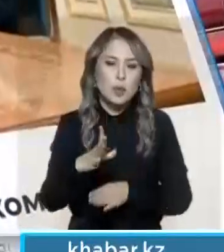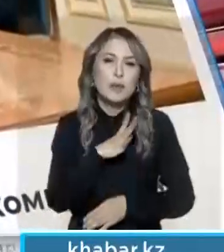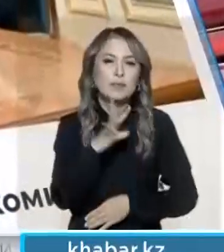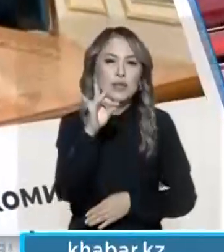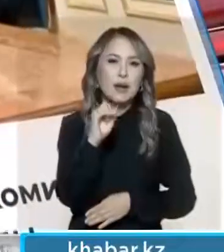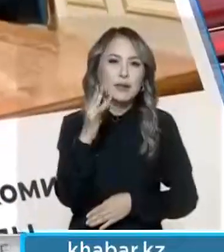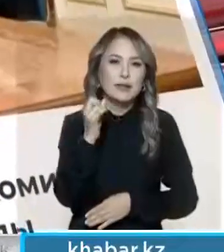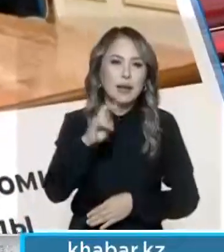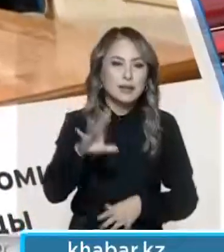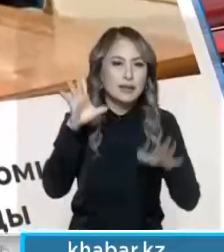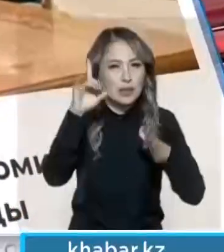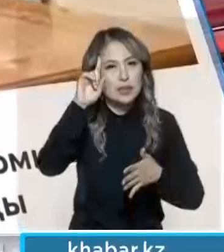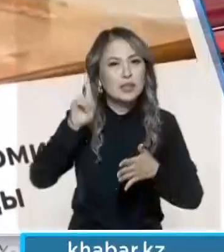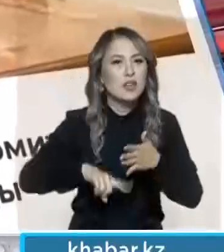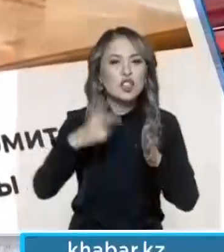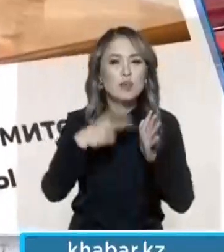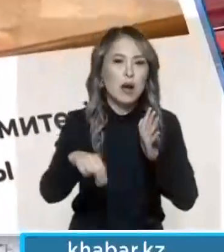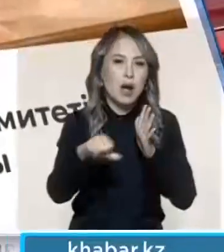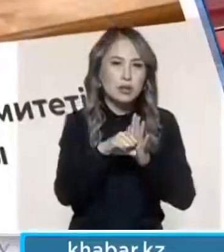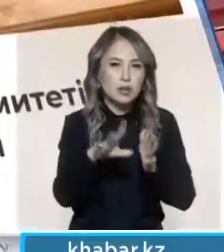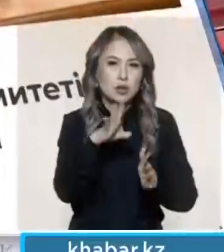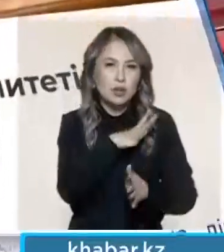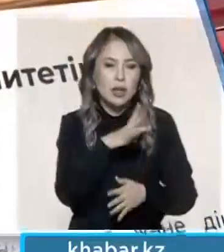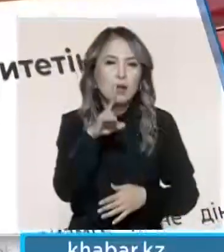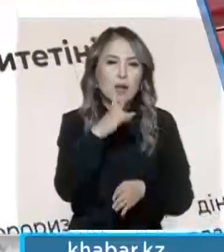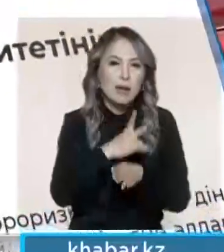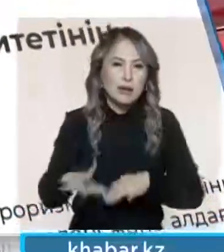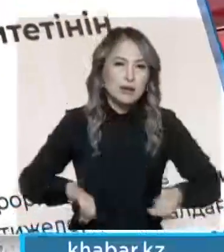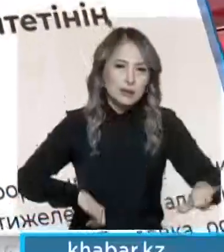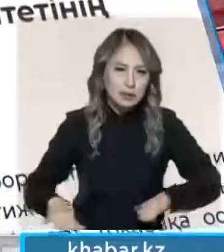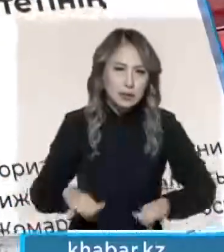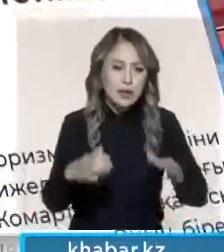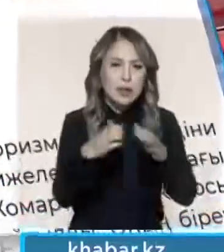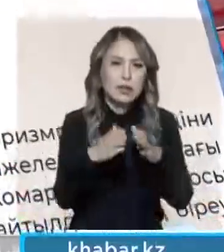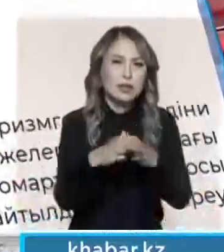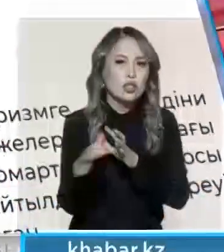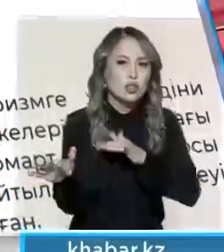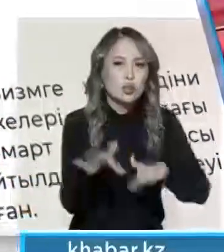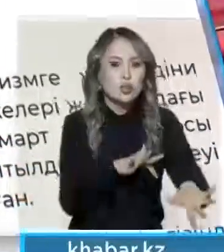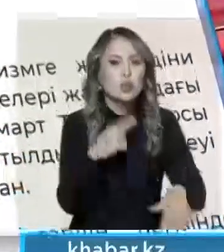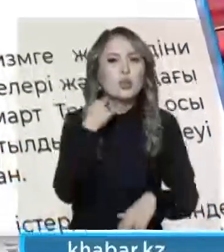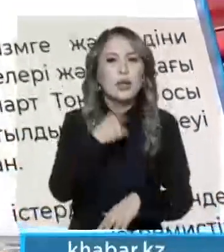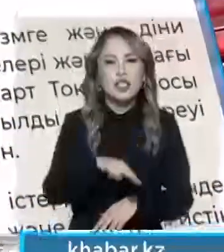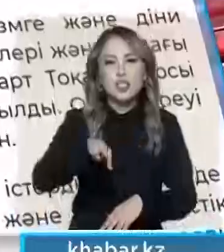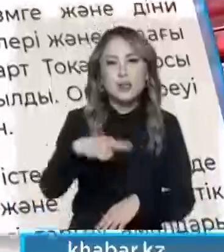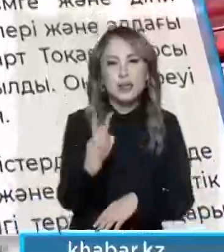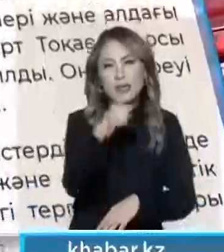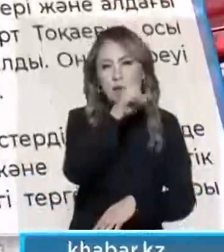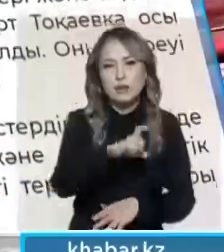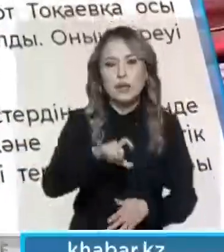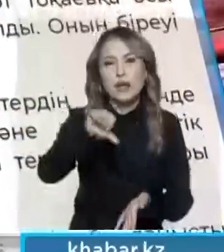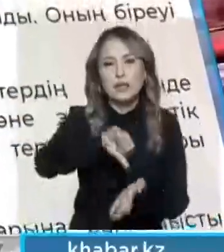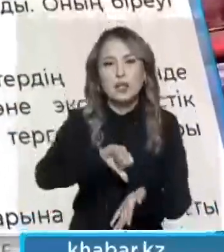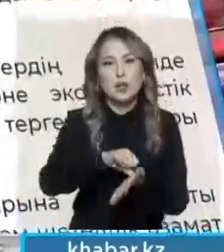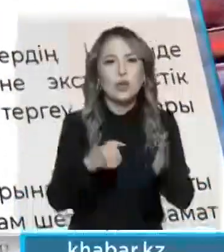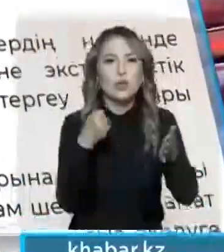кесілген. Радикалды діни идеологияның 26 жақтаушысы лаңкестік және экстремистік әрекеттер үшін сотталған. Тағы 22